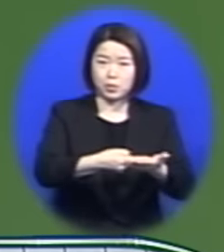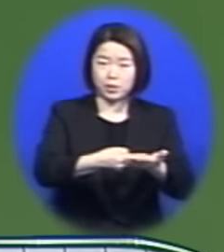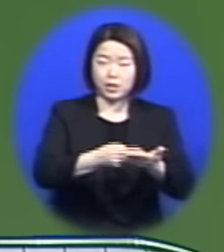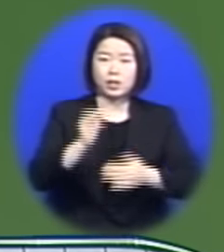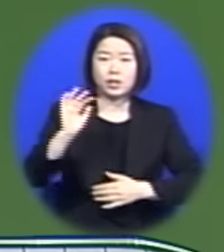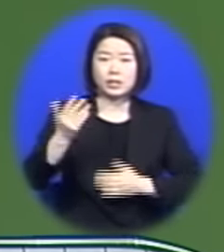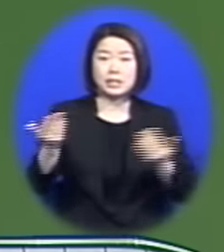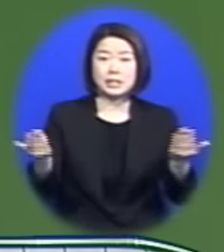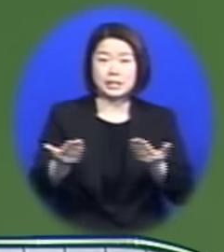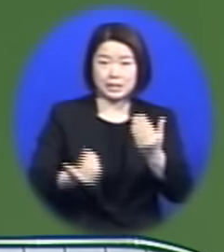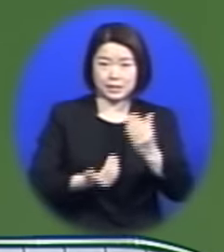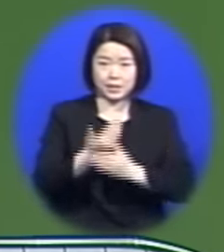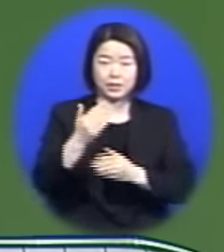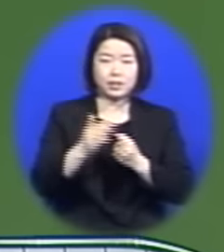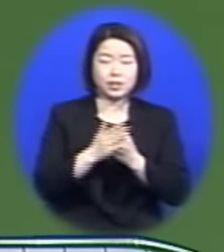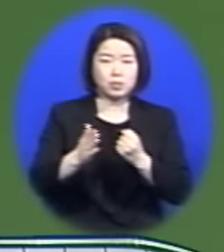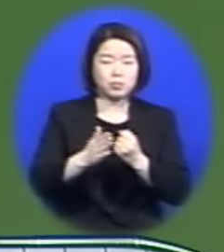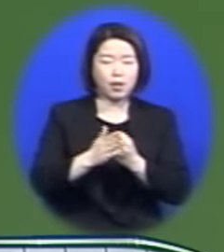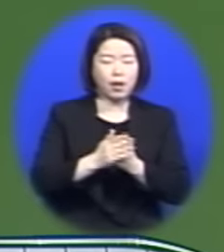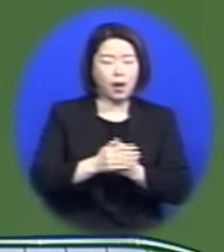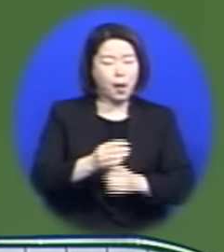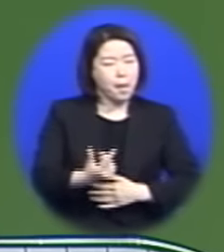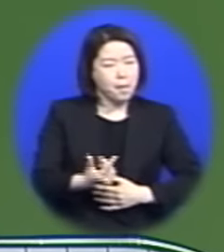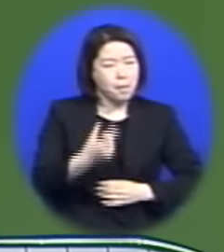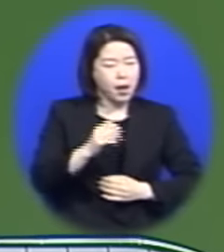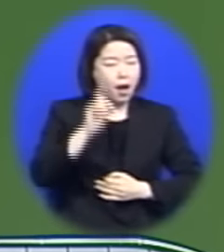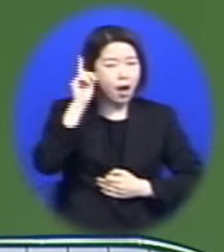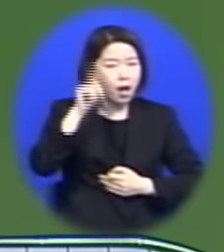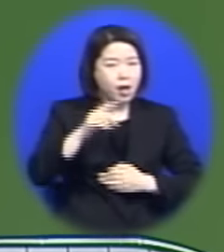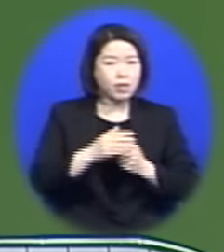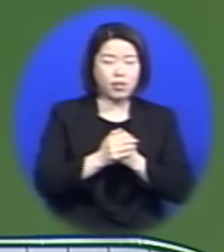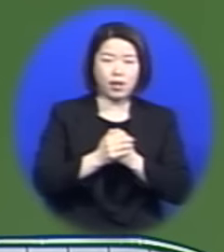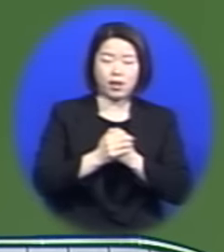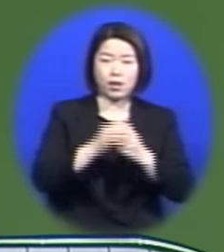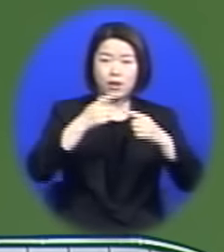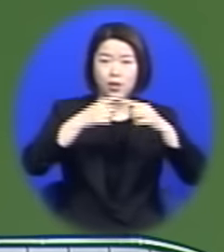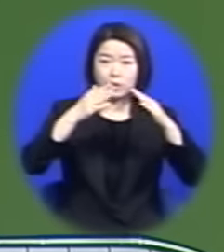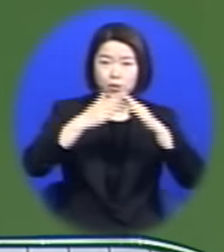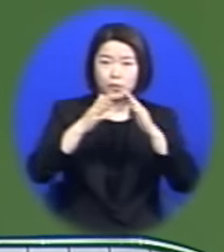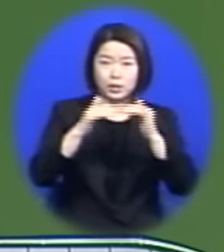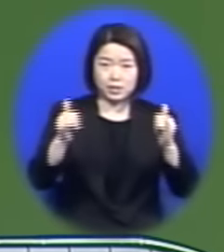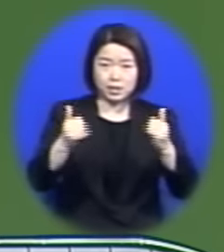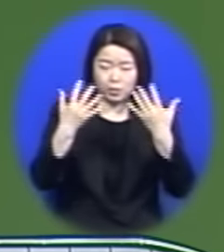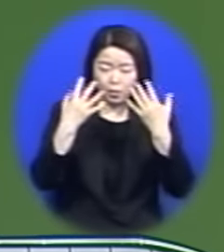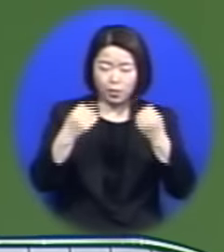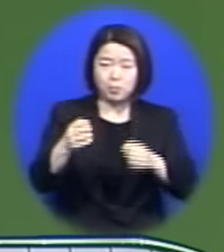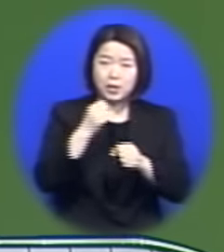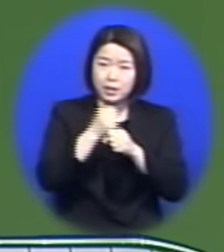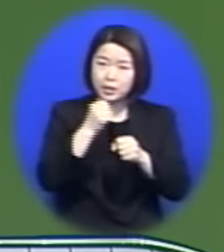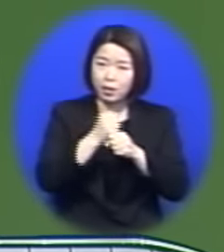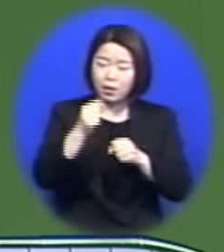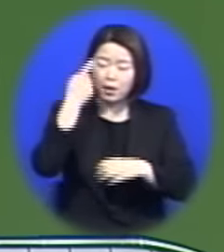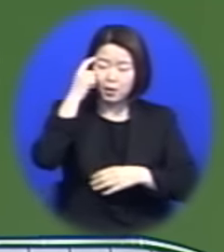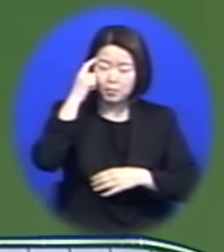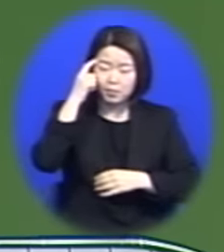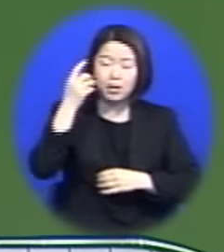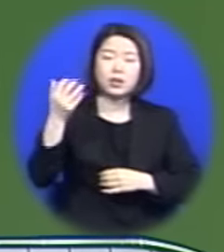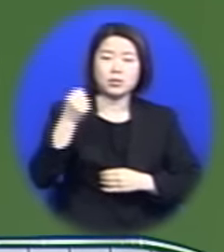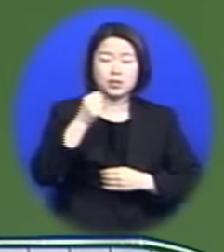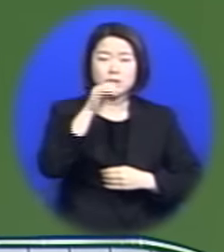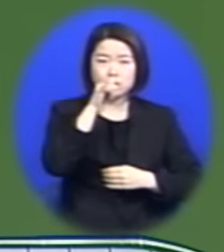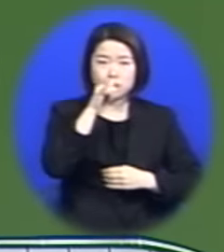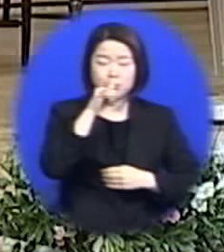생기니까 당장 내일 교우들이 얼마나 당황해야 할까 하는 걱정이 생기고 그리고